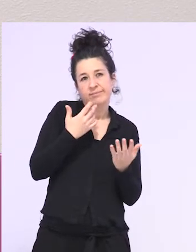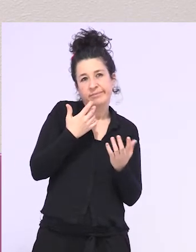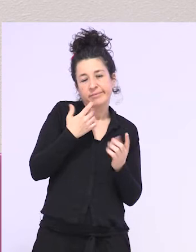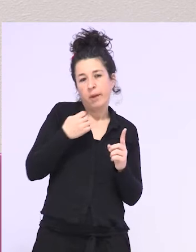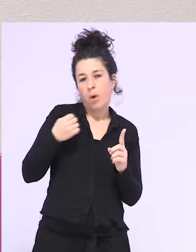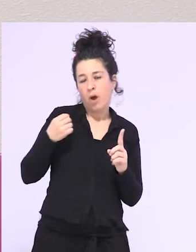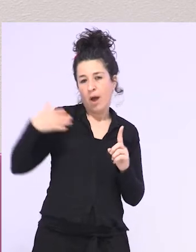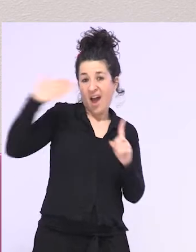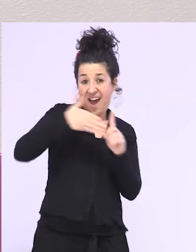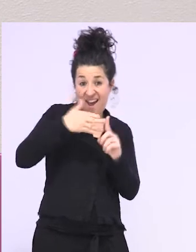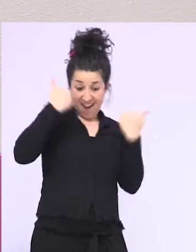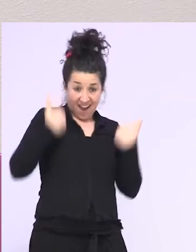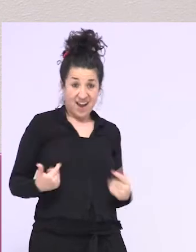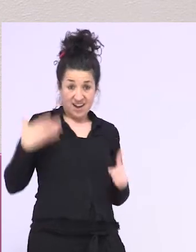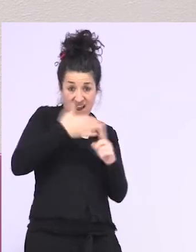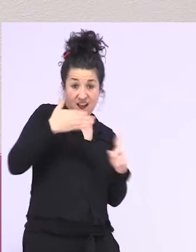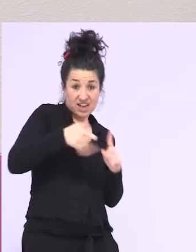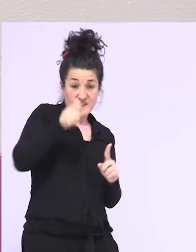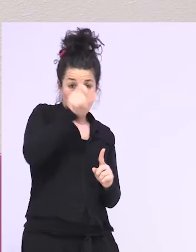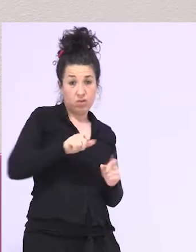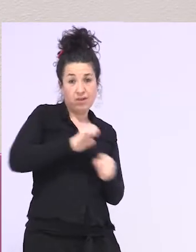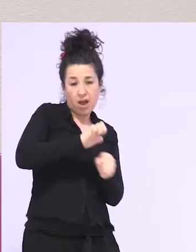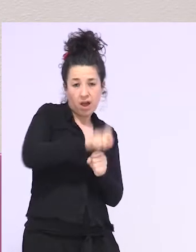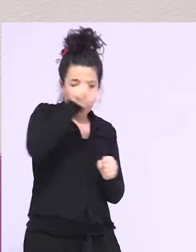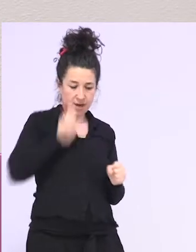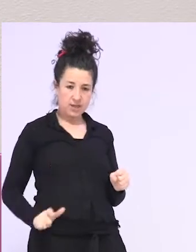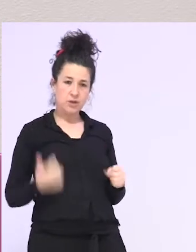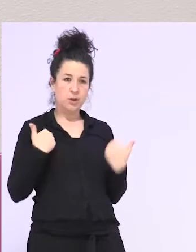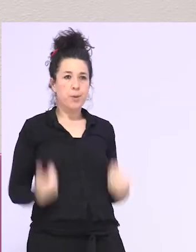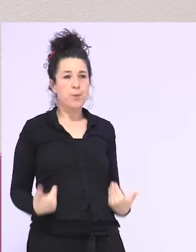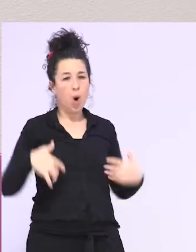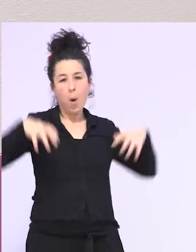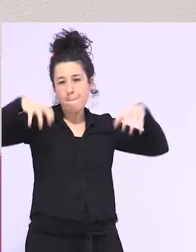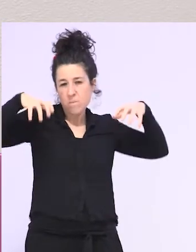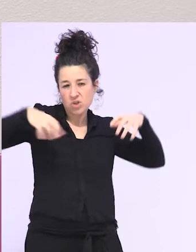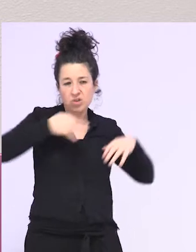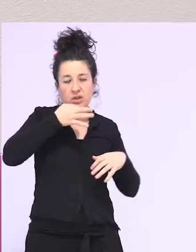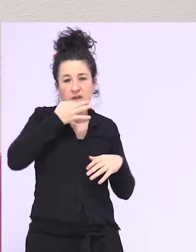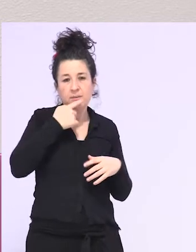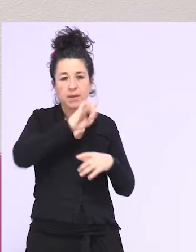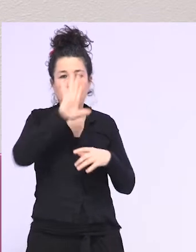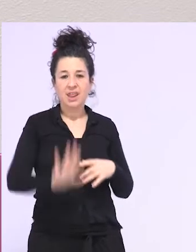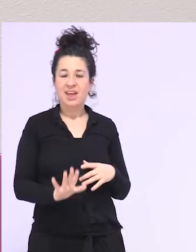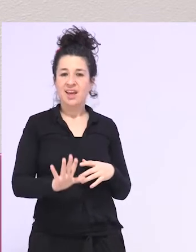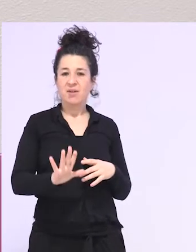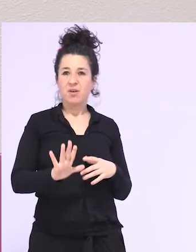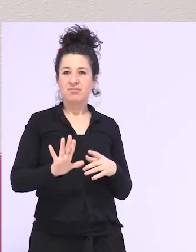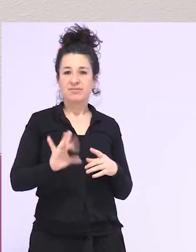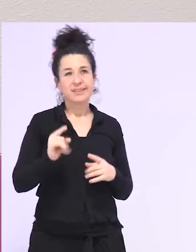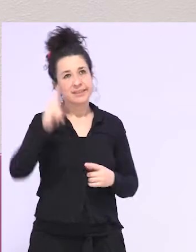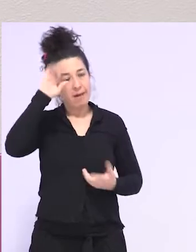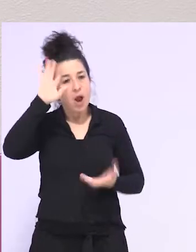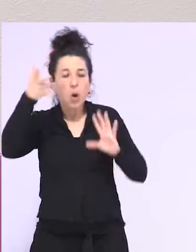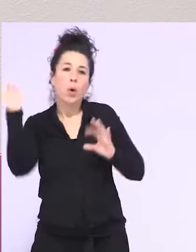bestea. Bestea, zentzu askotan, ez? Izan daiteke, eroa delako. Askotan entzuten da telebistan, ez? Bai, buruko arazoak zeuzkan,